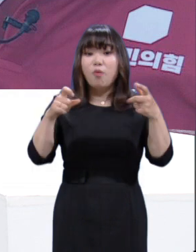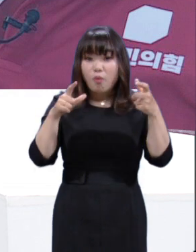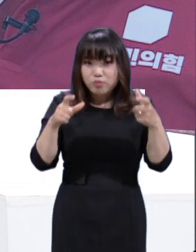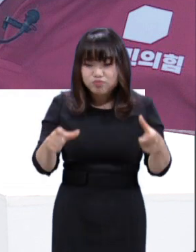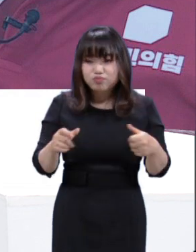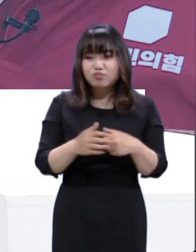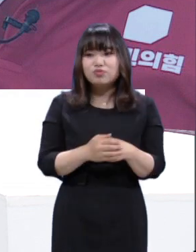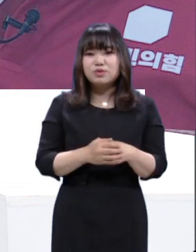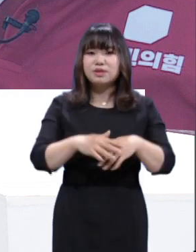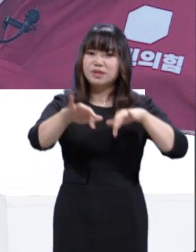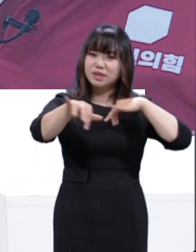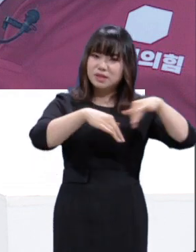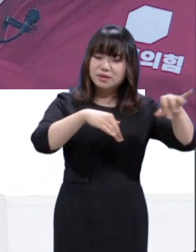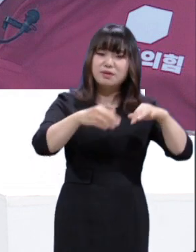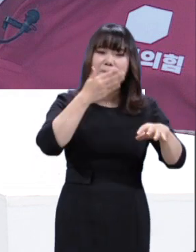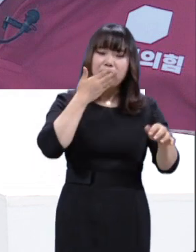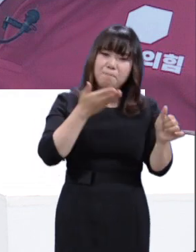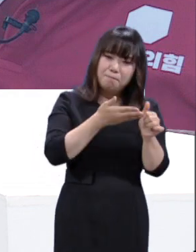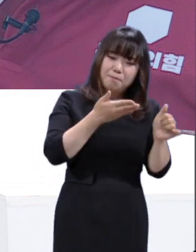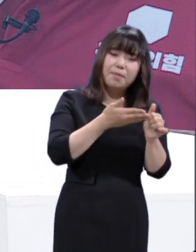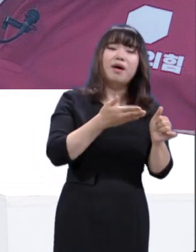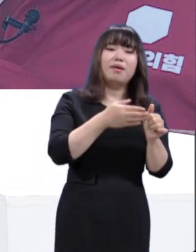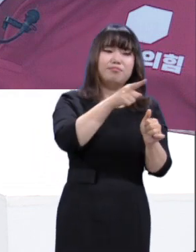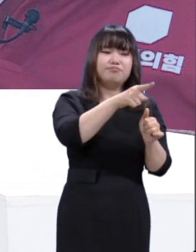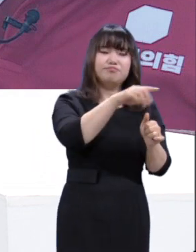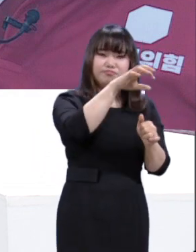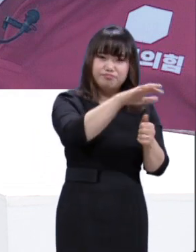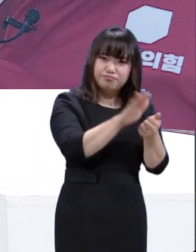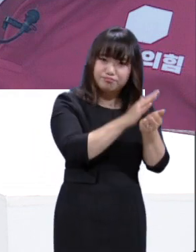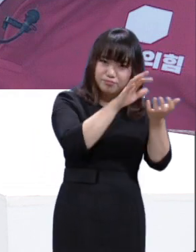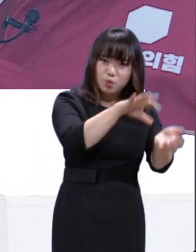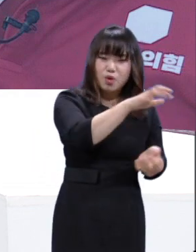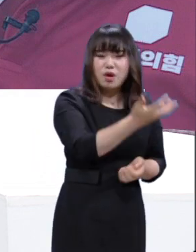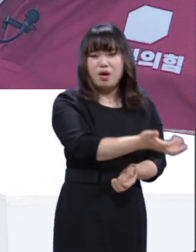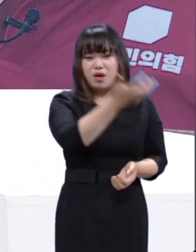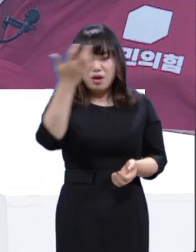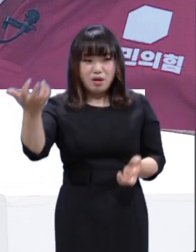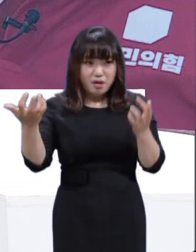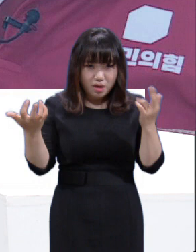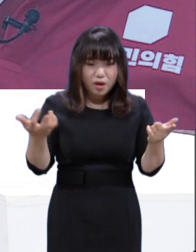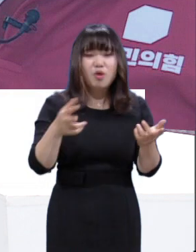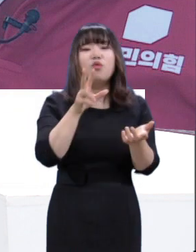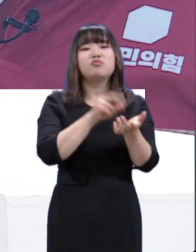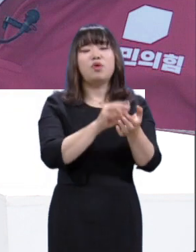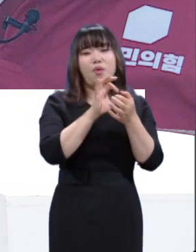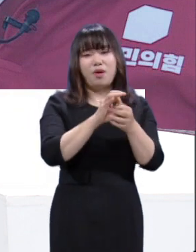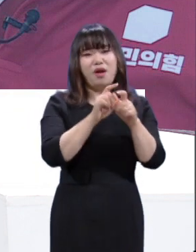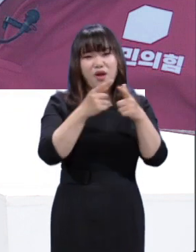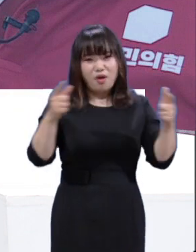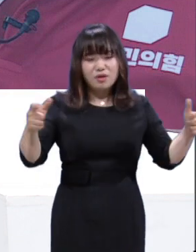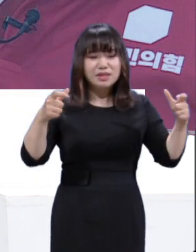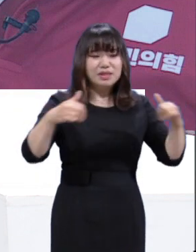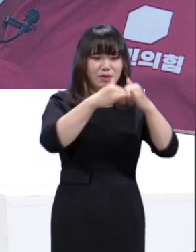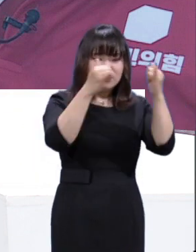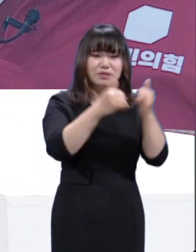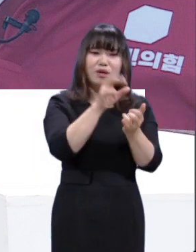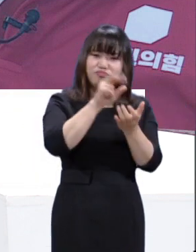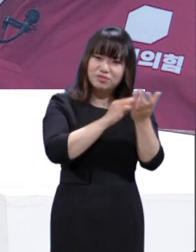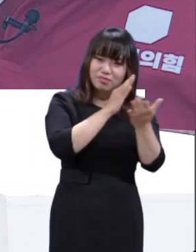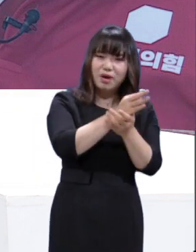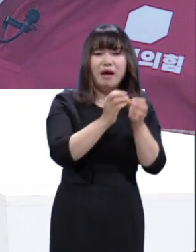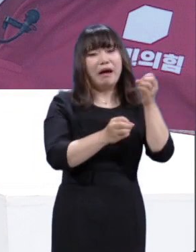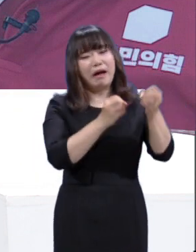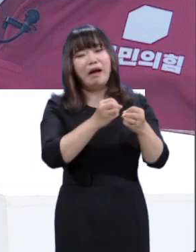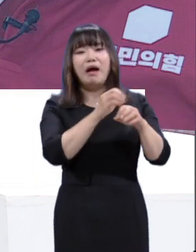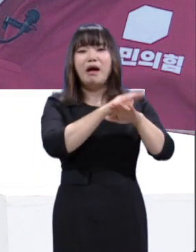이 노숙인 급식시설 바퍼 이전 문제를 비롯해 경희대로 부당 이득금 반환 문제 등 지역사회 갈등과 대립을 낳고